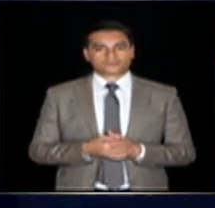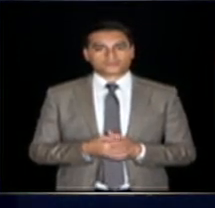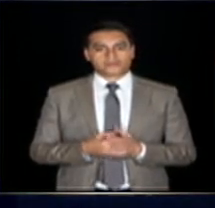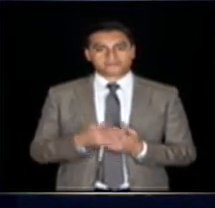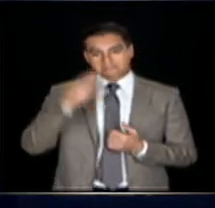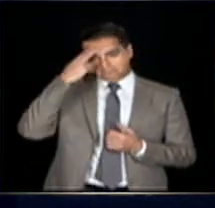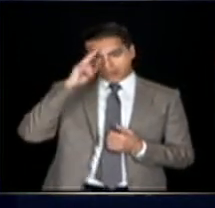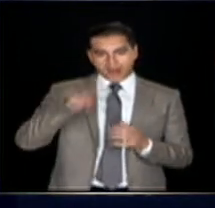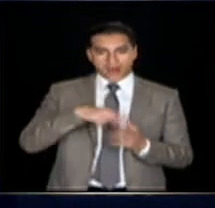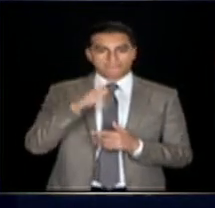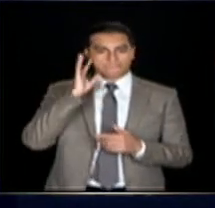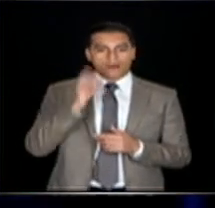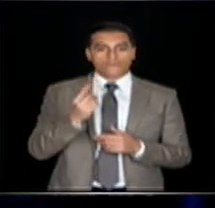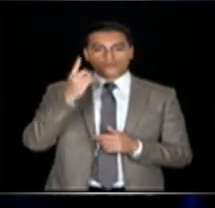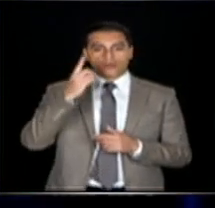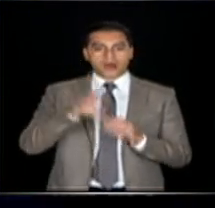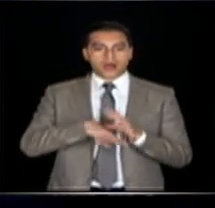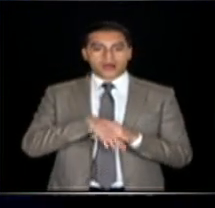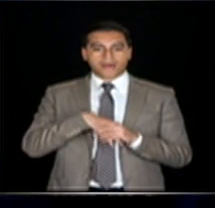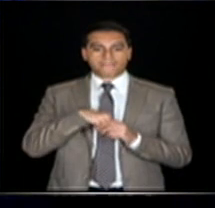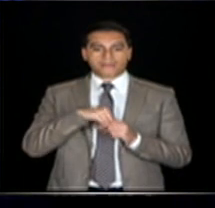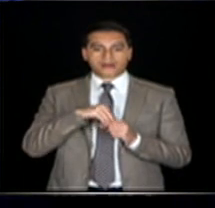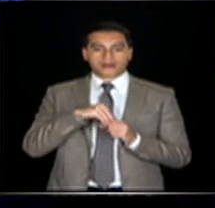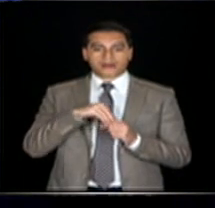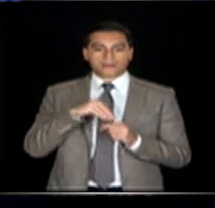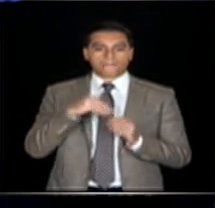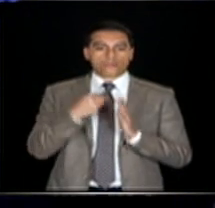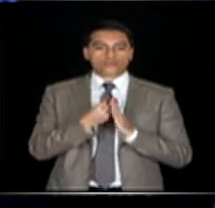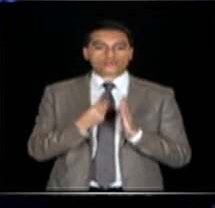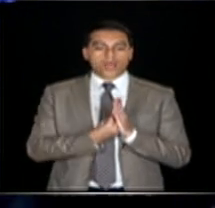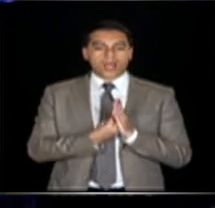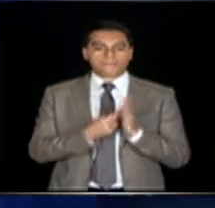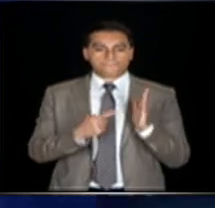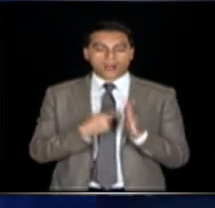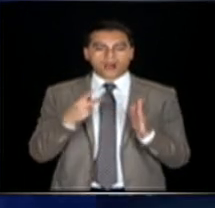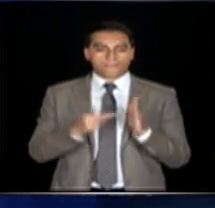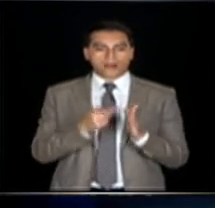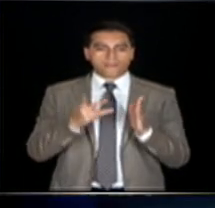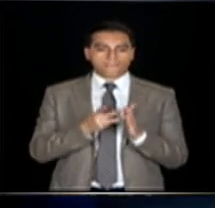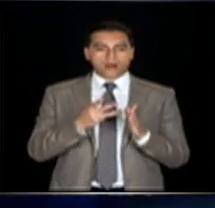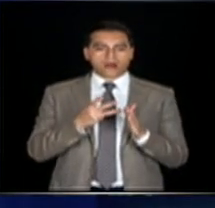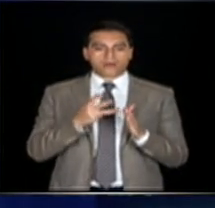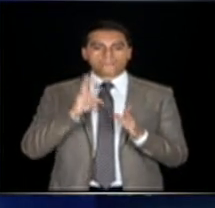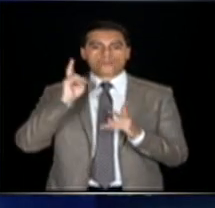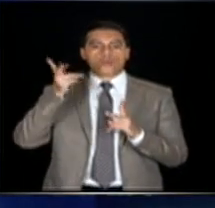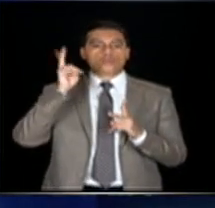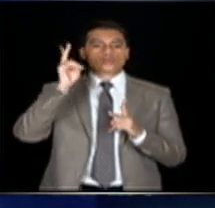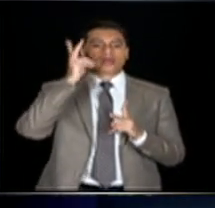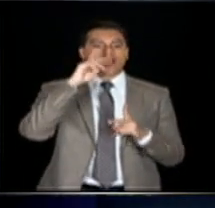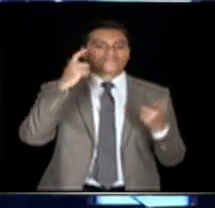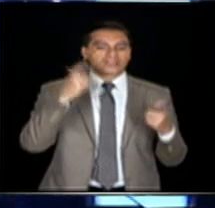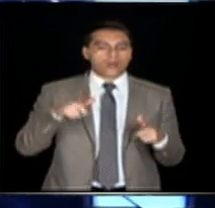من هو اللاعب الوحيد الذي مثل ثلاثة منتخبات مختلفة في